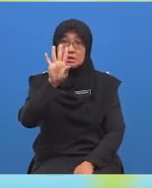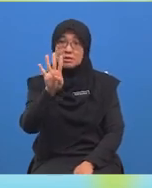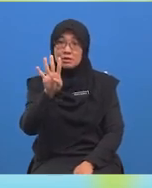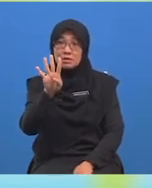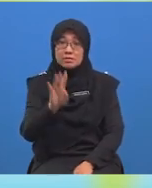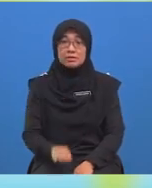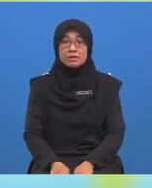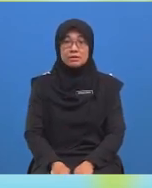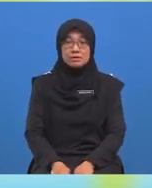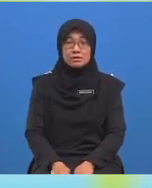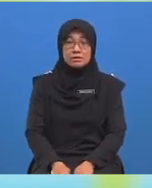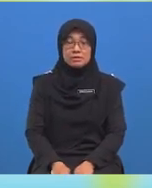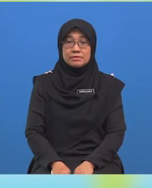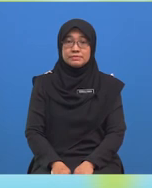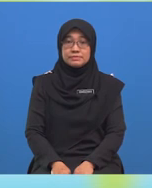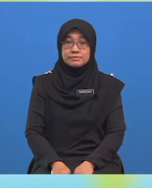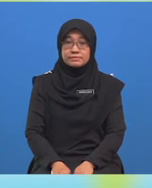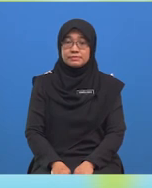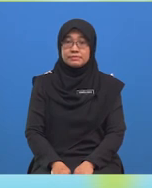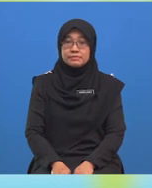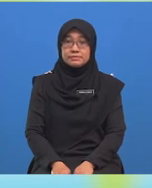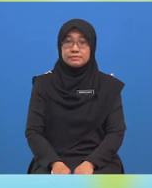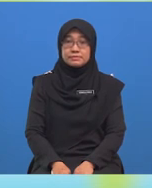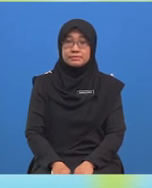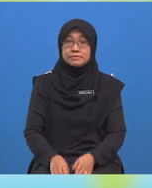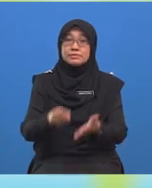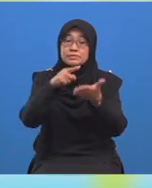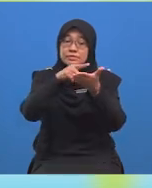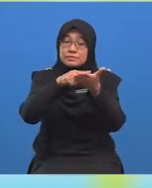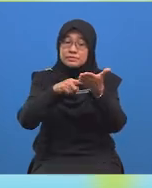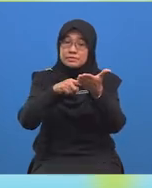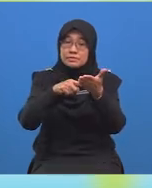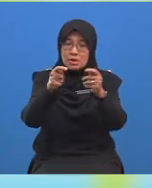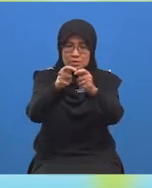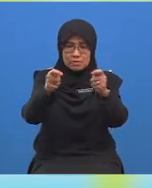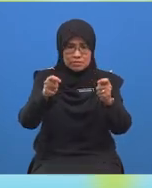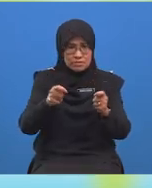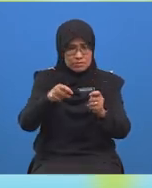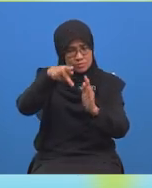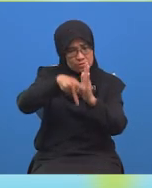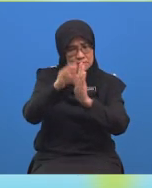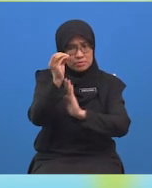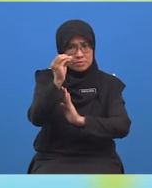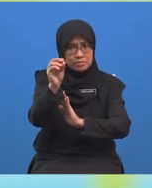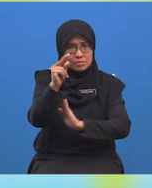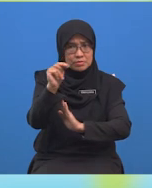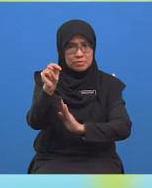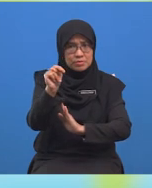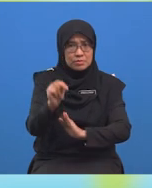6.534. Ketiga pula ialah tempat perpuluhan, iaitu merujuk